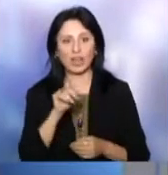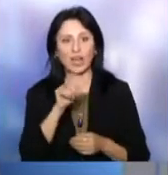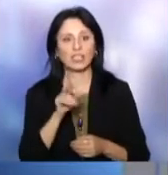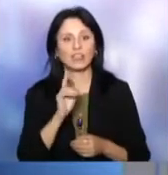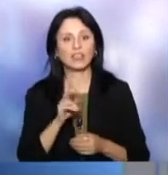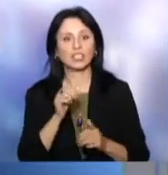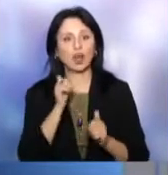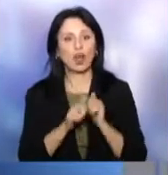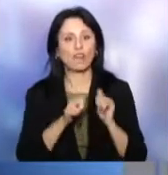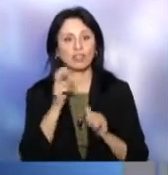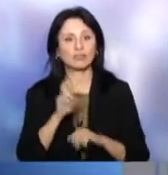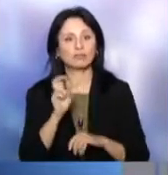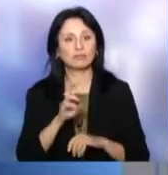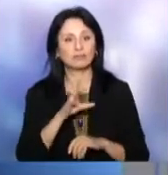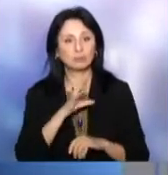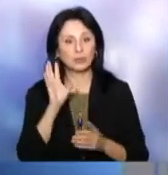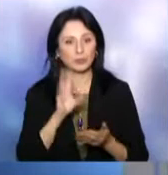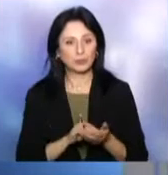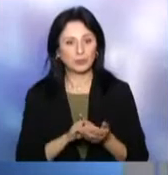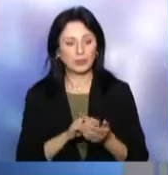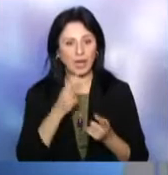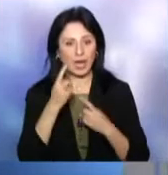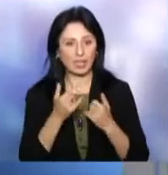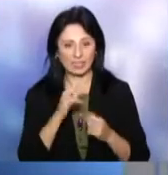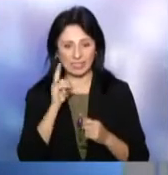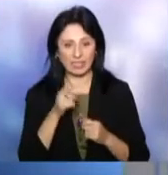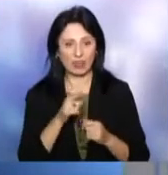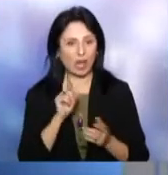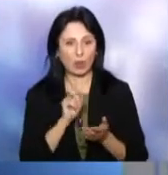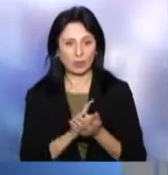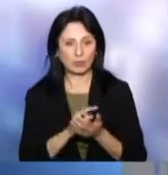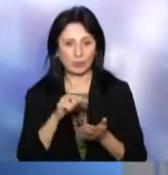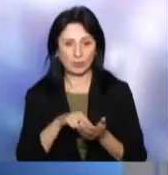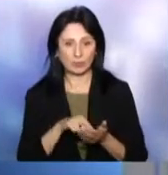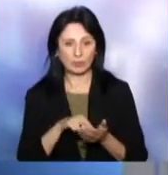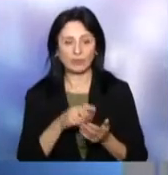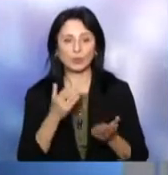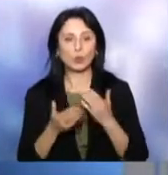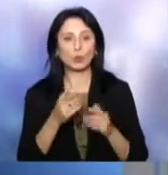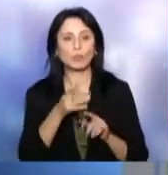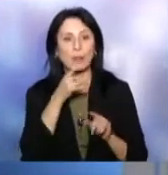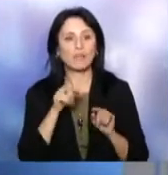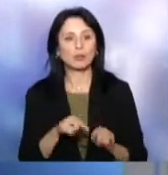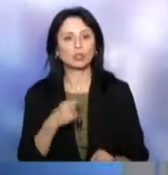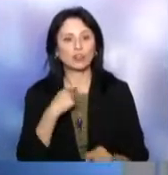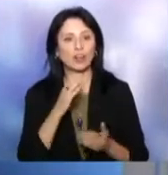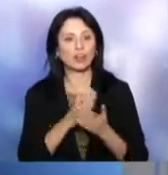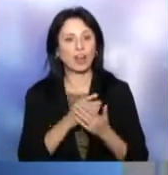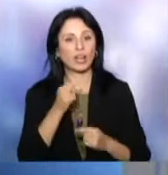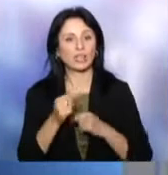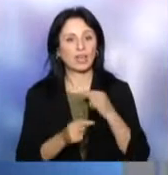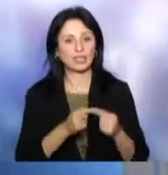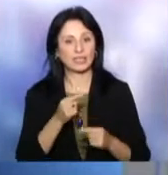ვინც ყოველ წელს მოდიოდა ჩვენს გადაცემაში, წლევანდელ ეთერში აუცილებლად ხვდება. თუმცა ამავე დროს ჩვენ გვაქვს